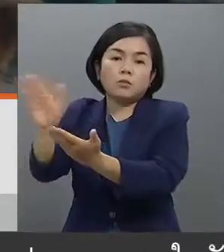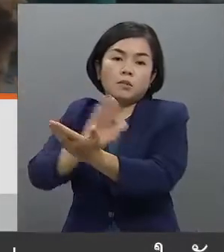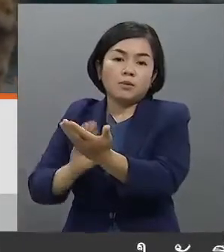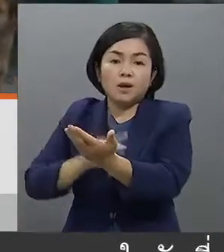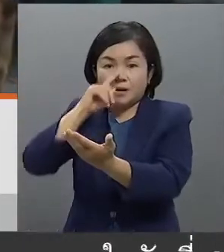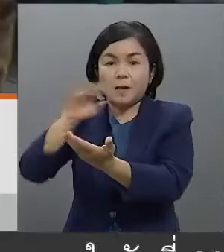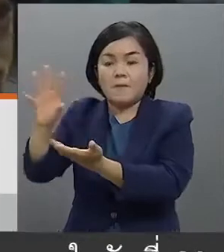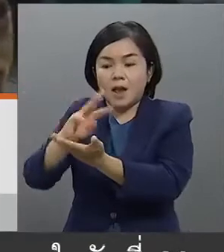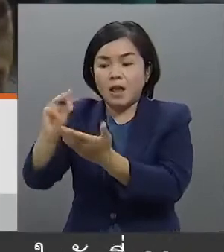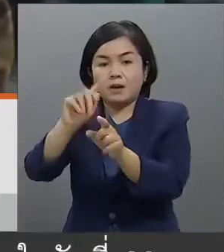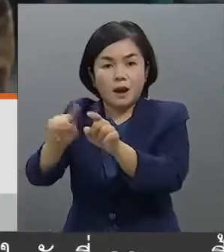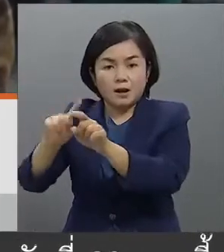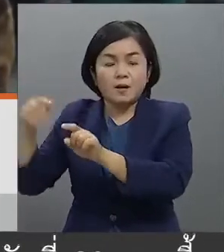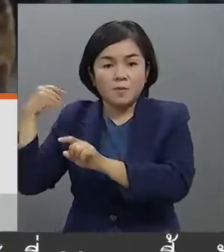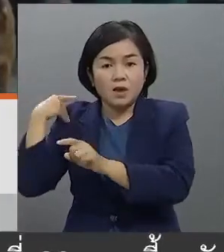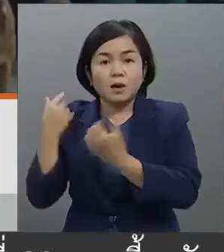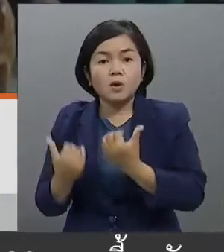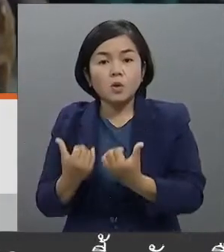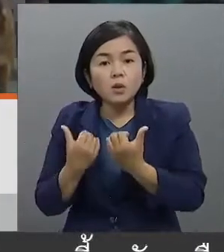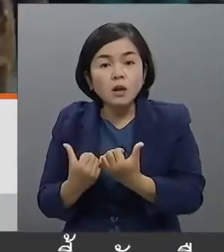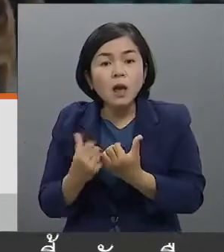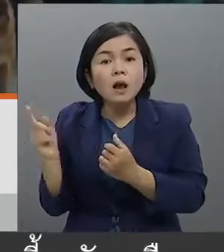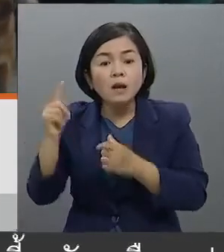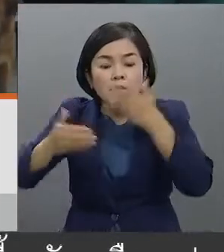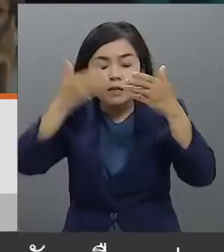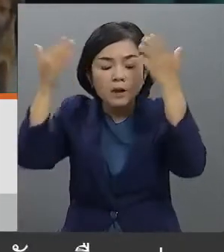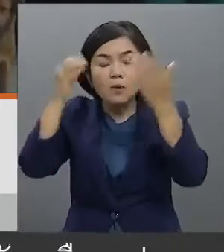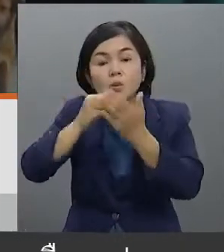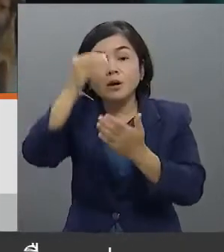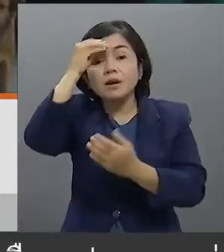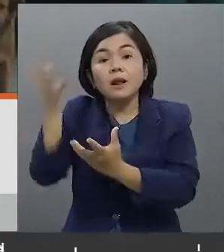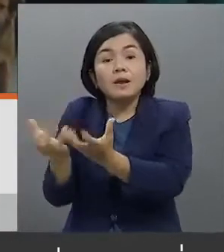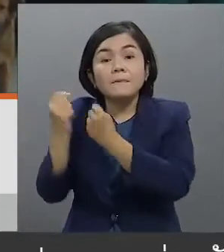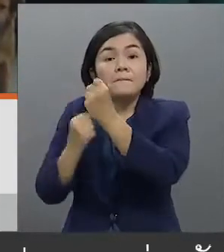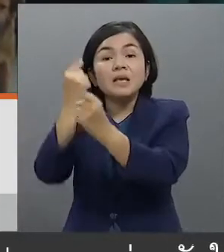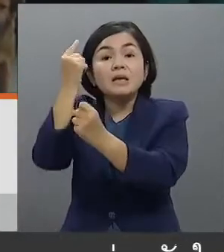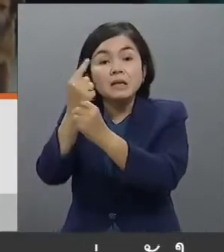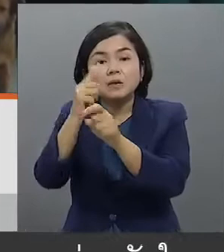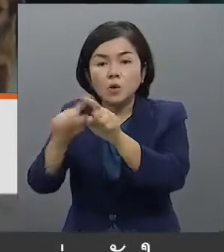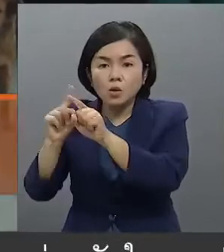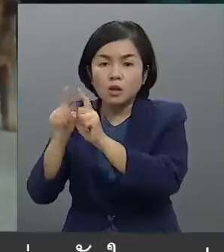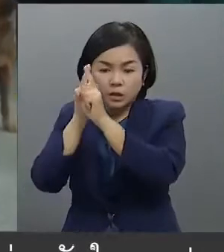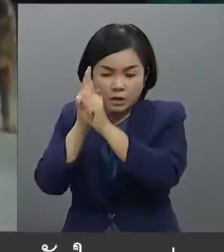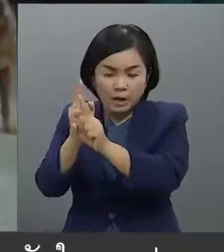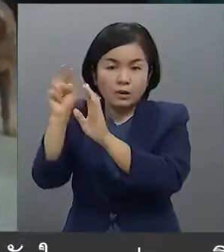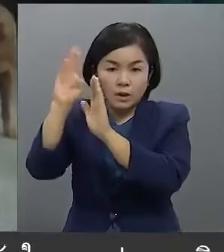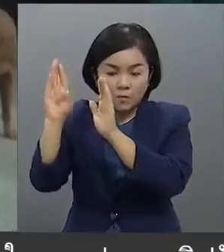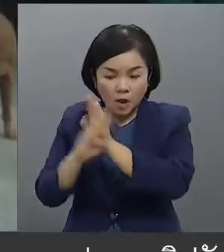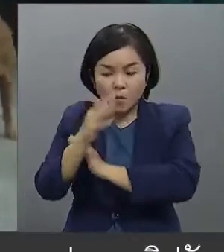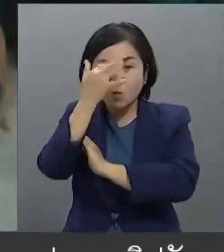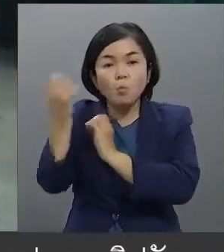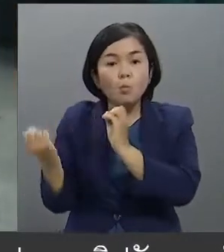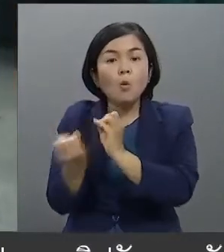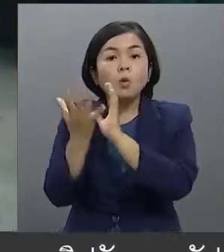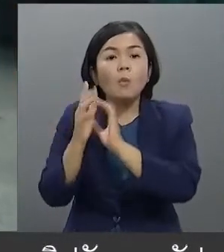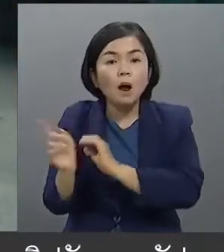าการทำกิจกรรมต่างๆต้องอยู่ในกรอบที่เหมาะที่ควรเพราะเวลาผลเกิดขึ้นมาเนี่ยอาจจะเกิดจาก